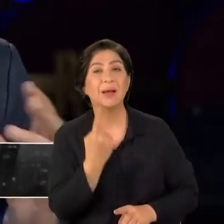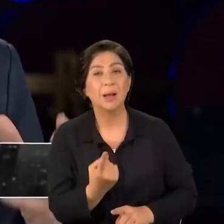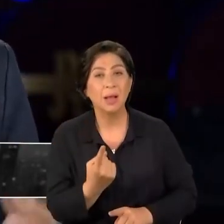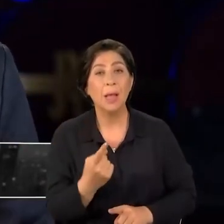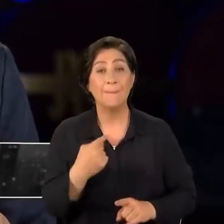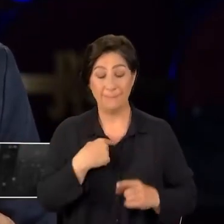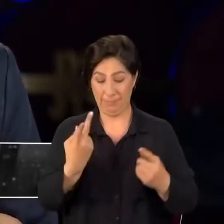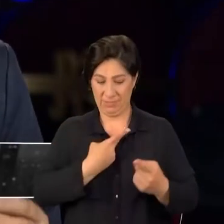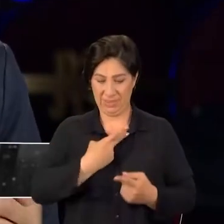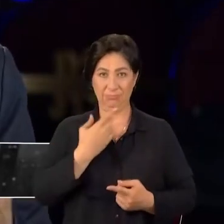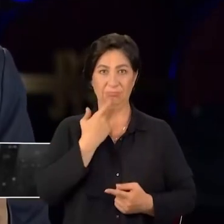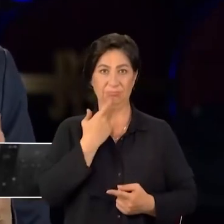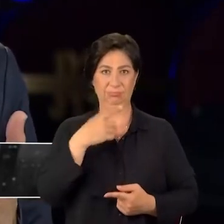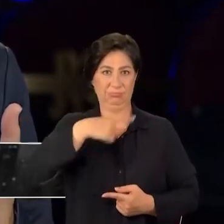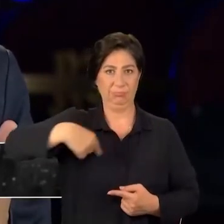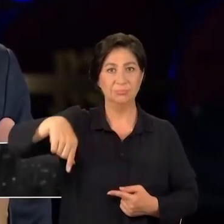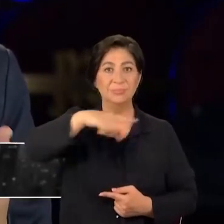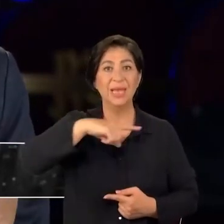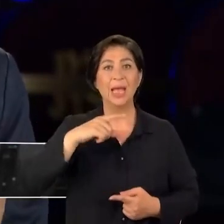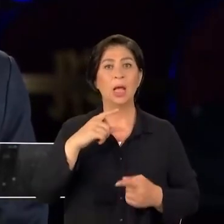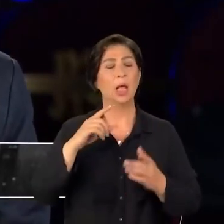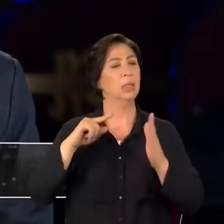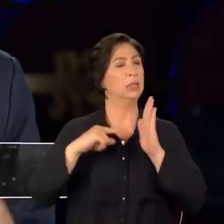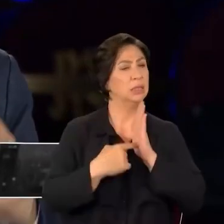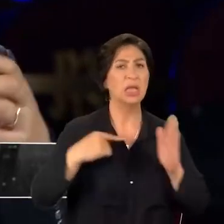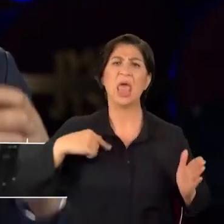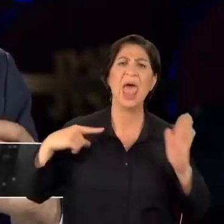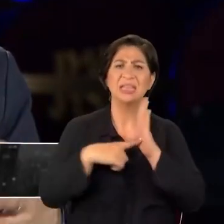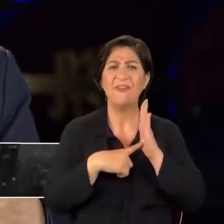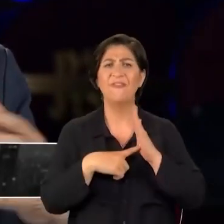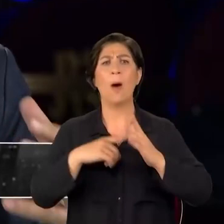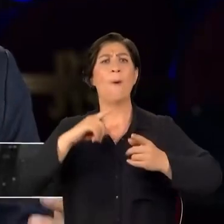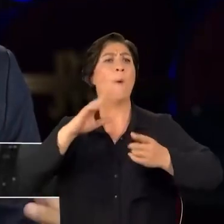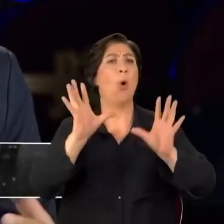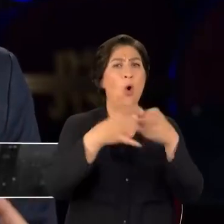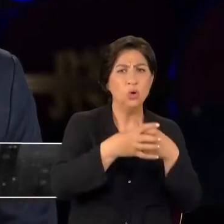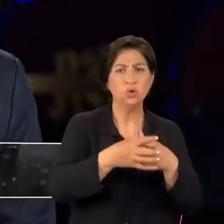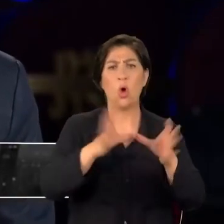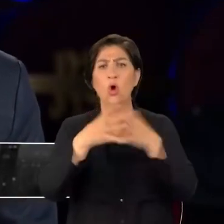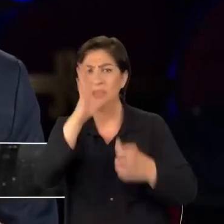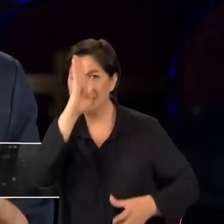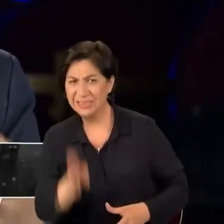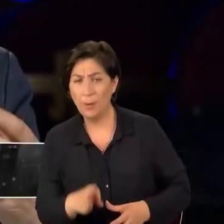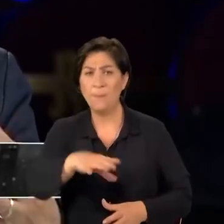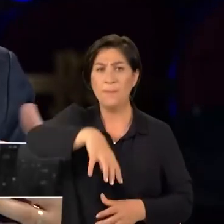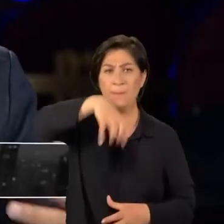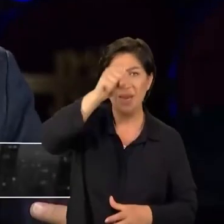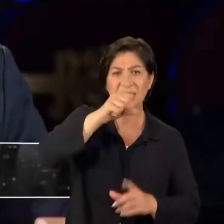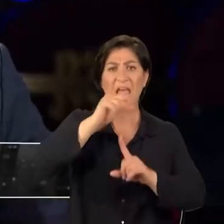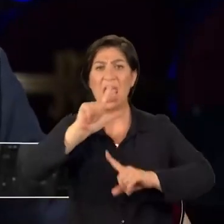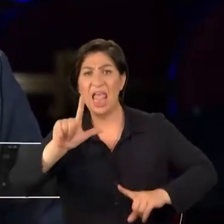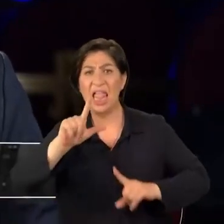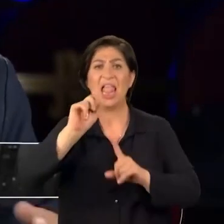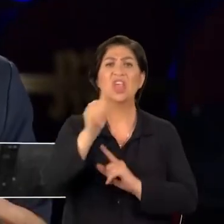bizim kuşağımız ideoloji, parti, bir örgüt, örgüt disiplini, merkez komite, il,